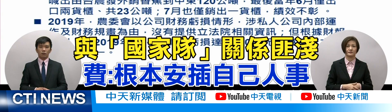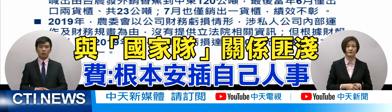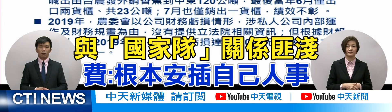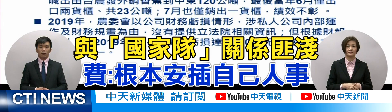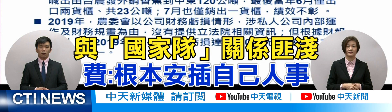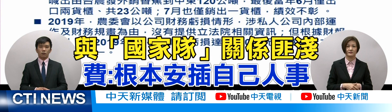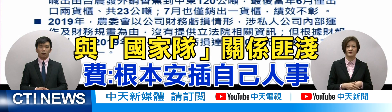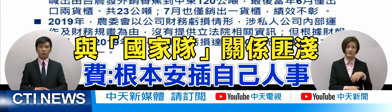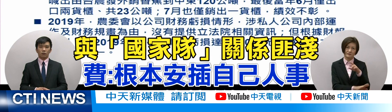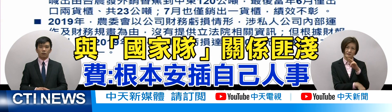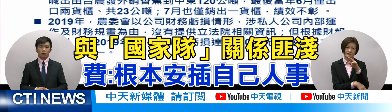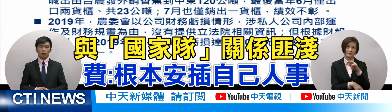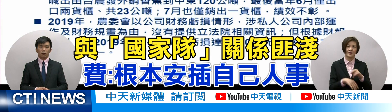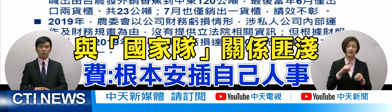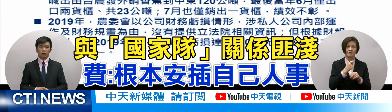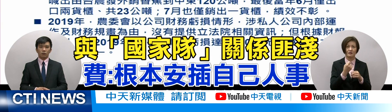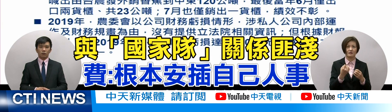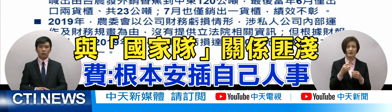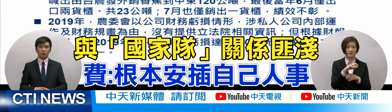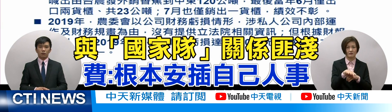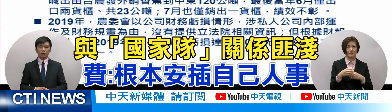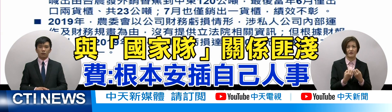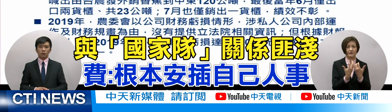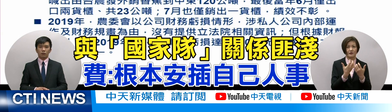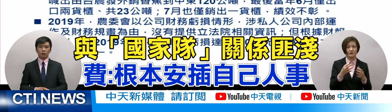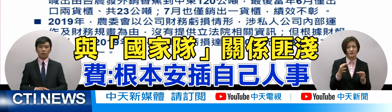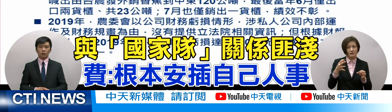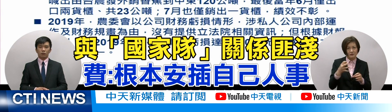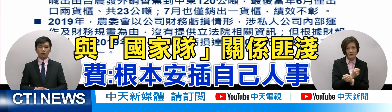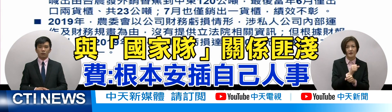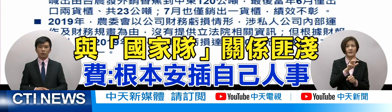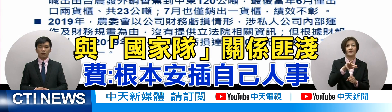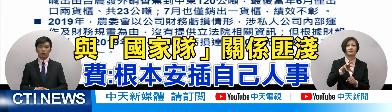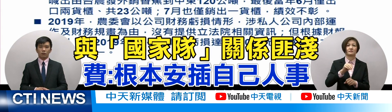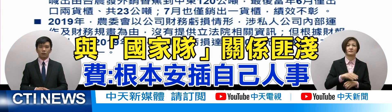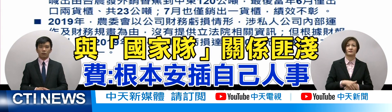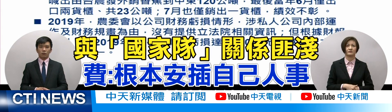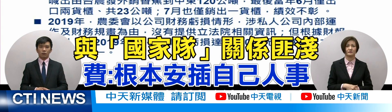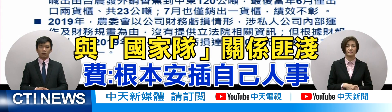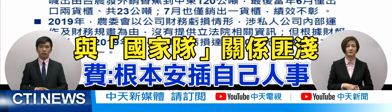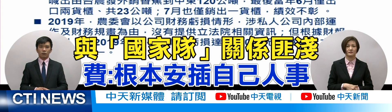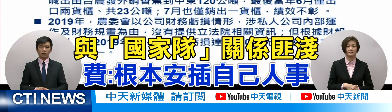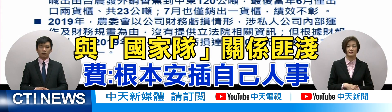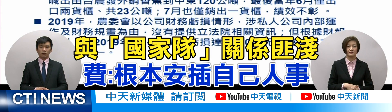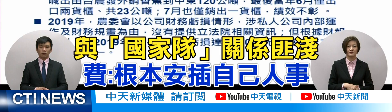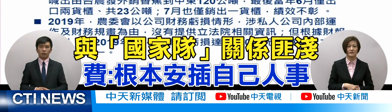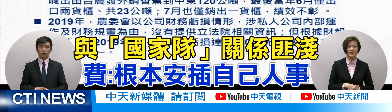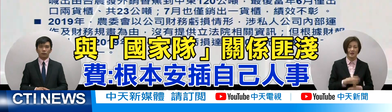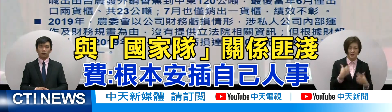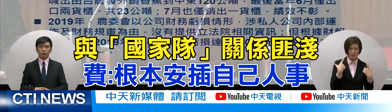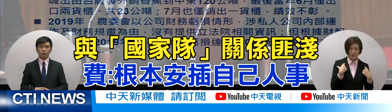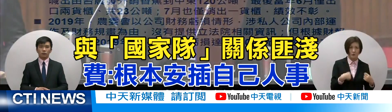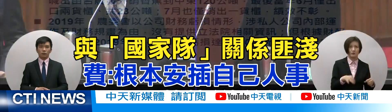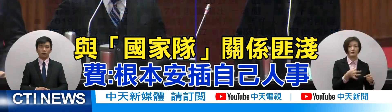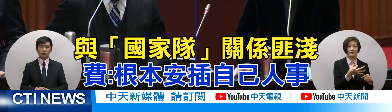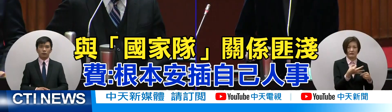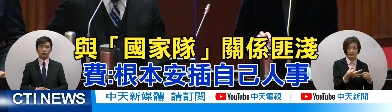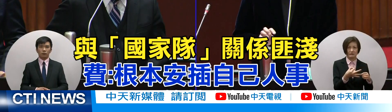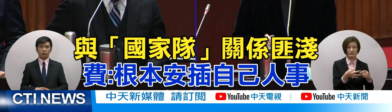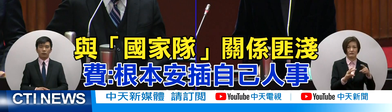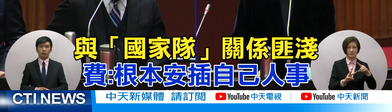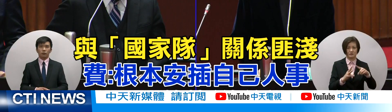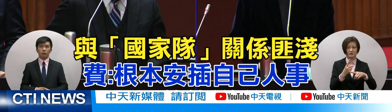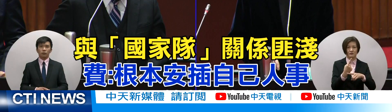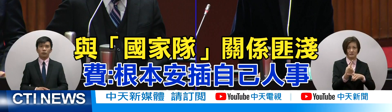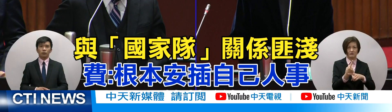2019年到2019年年底，台农发亏损了8000万，也就是资本额的1/3。这个都是